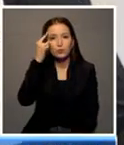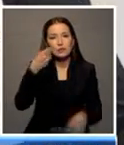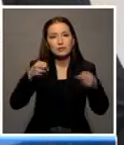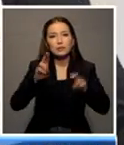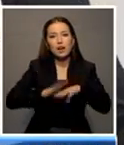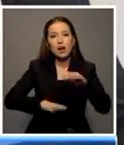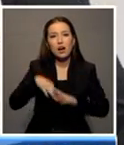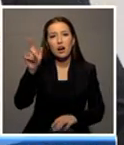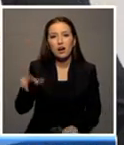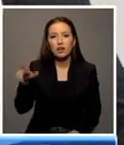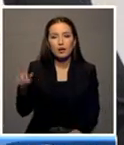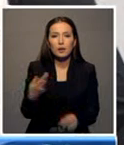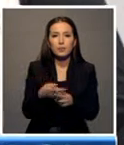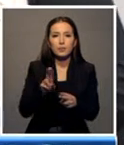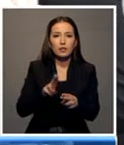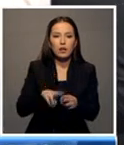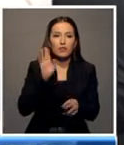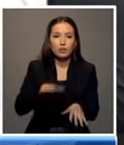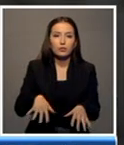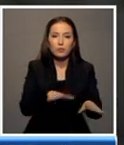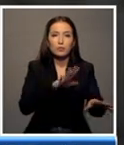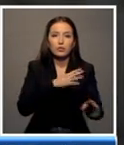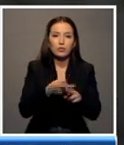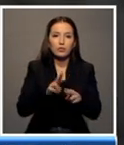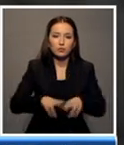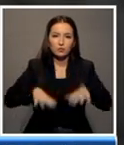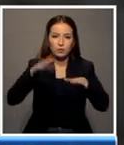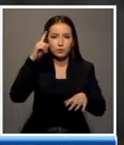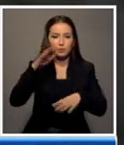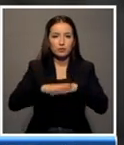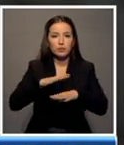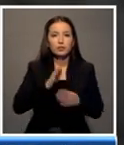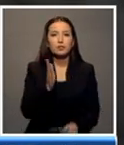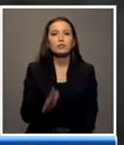Қостанай облысында да жауын шашынның салдарынан өзен сулары тасуы ықтимал.